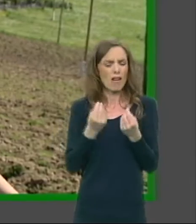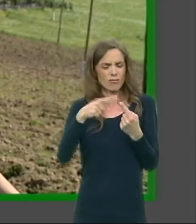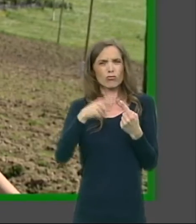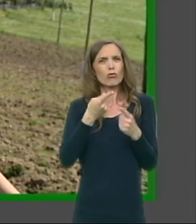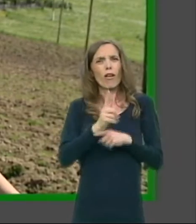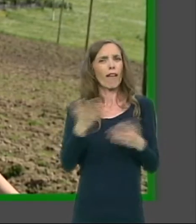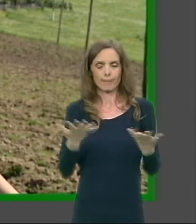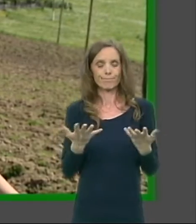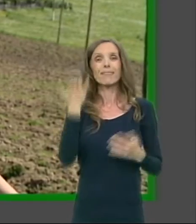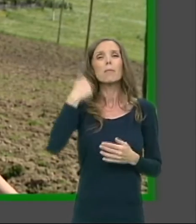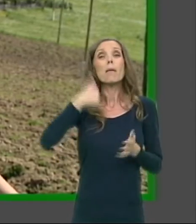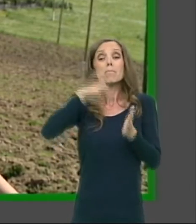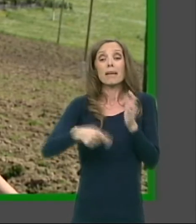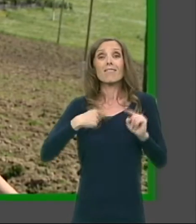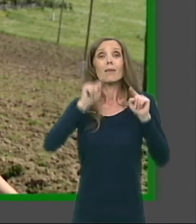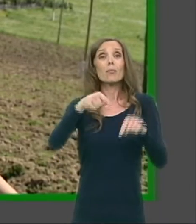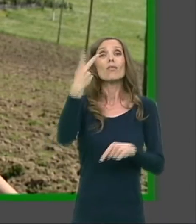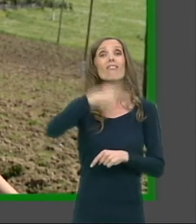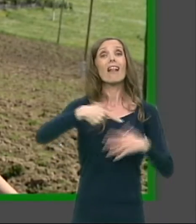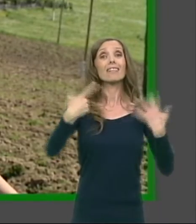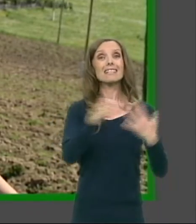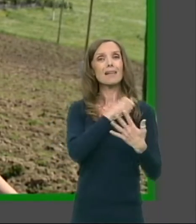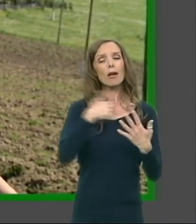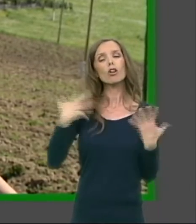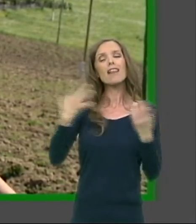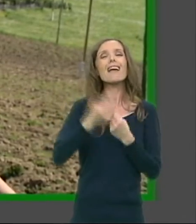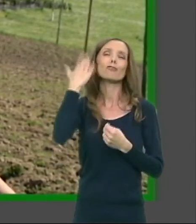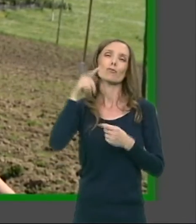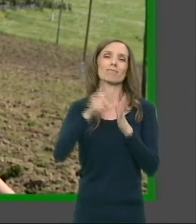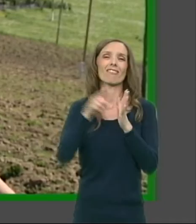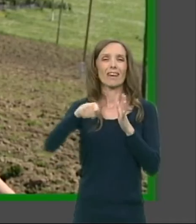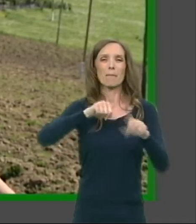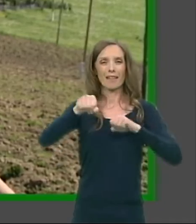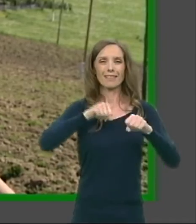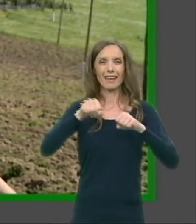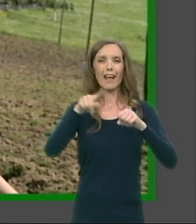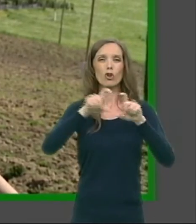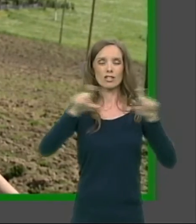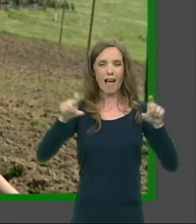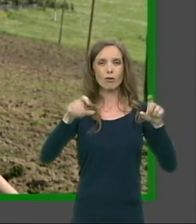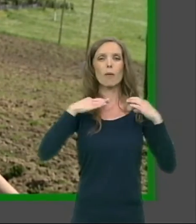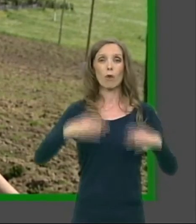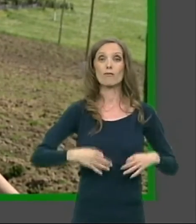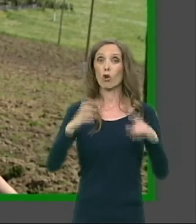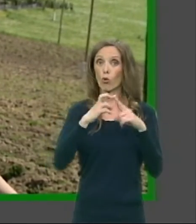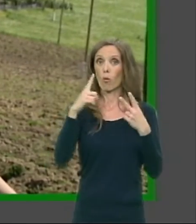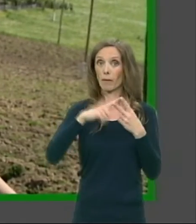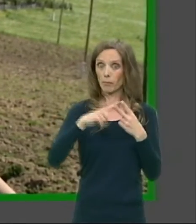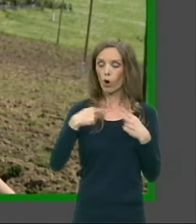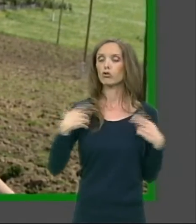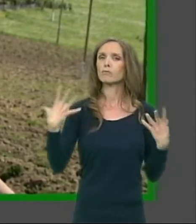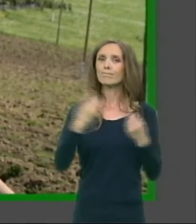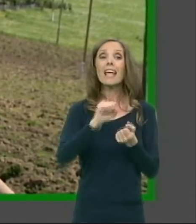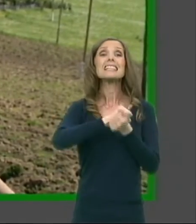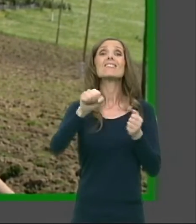2007. godine sa tadašnjim direktorom zavoda, profesorom Ljubomirom Protićem, svi direktori iz